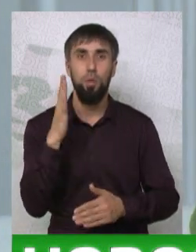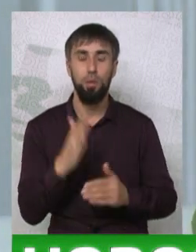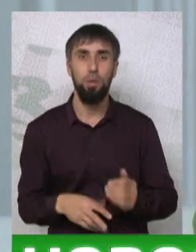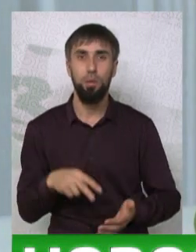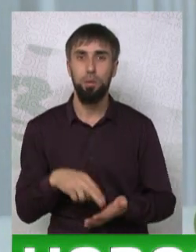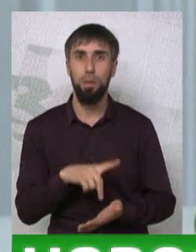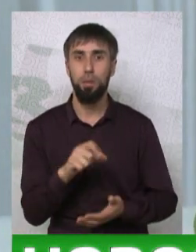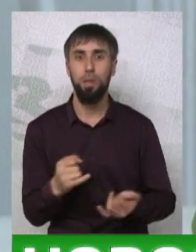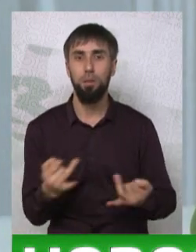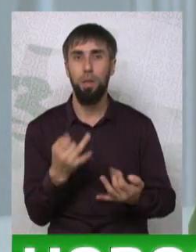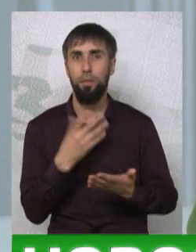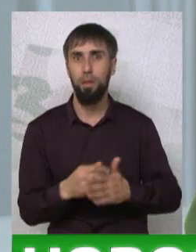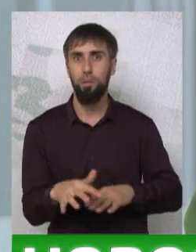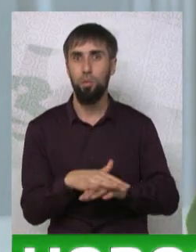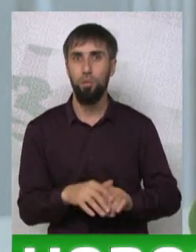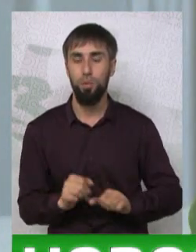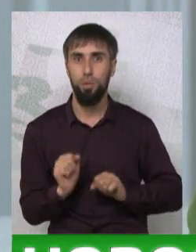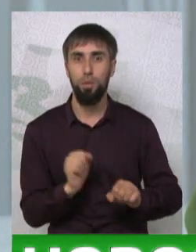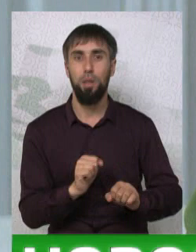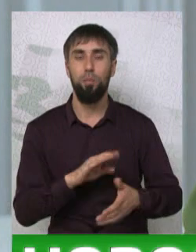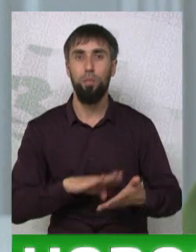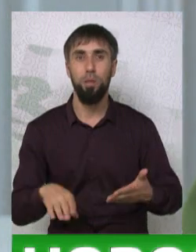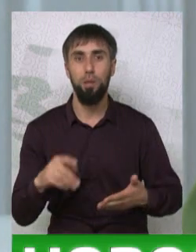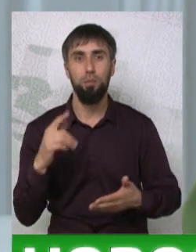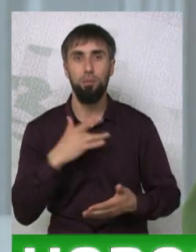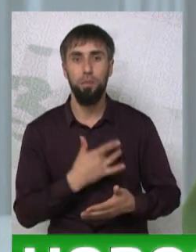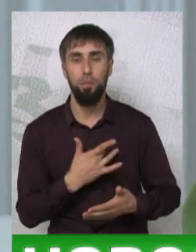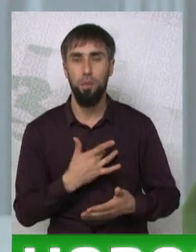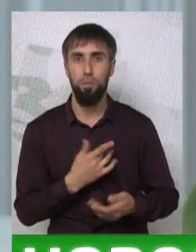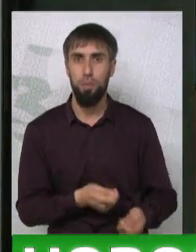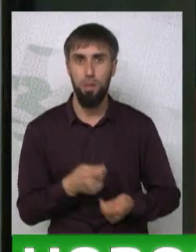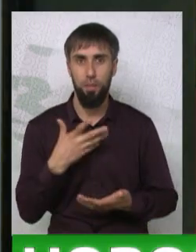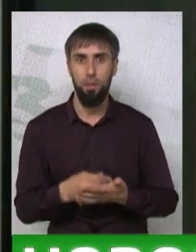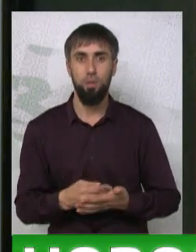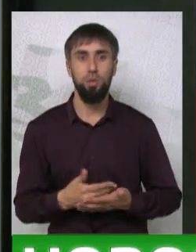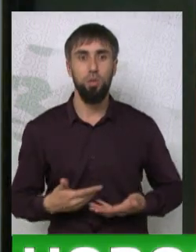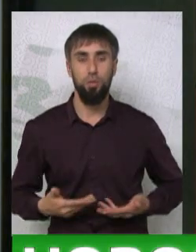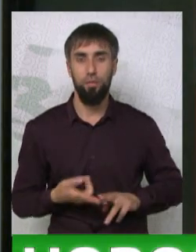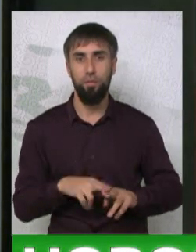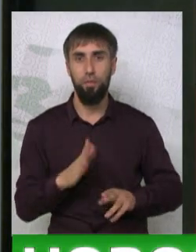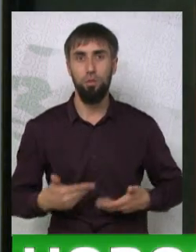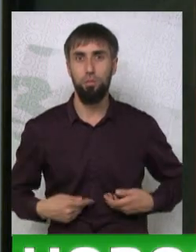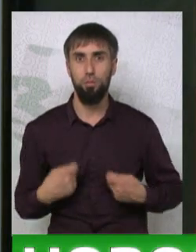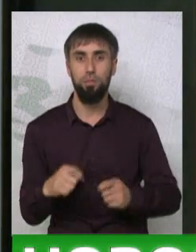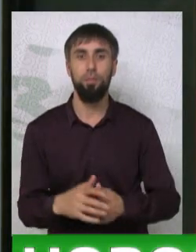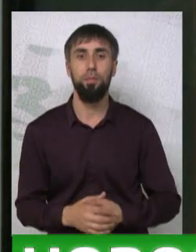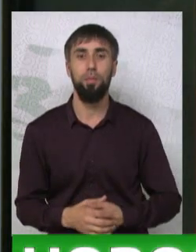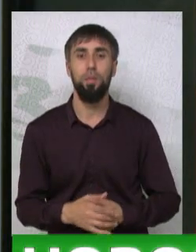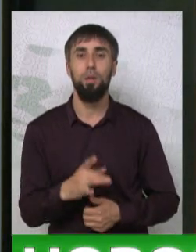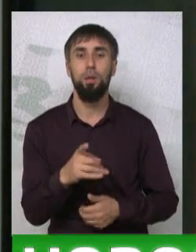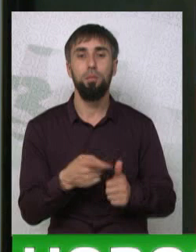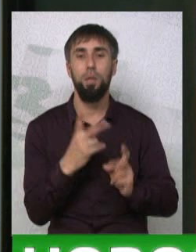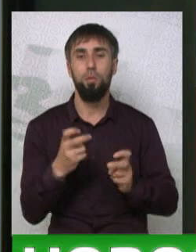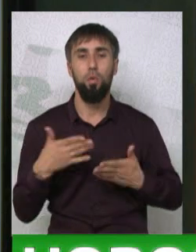стоял за интересы своего народа, без раздумий принося себя в жертву. Презентация исторического романа «Рожденный